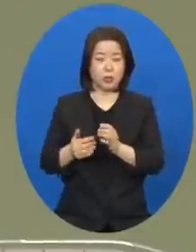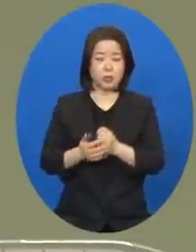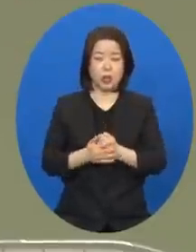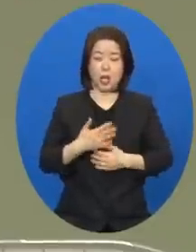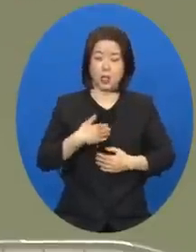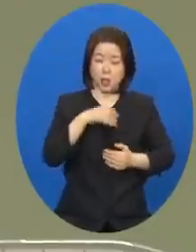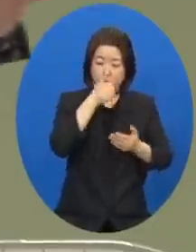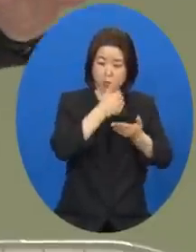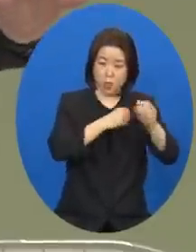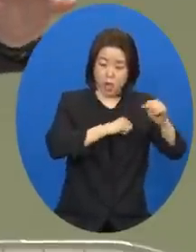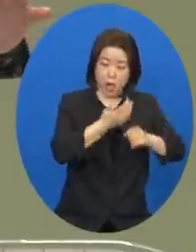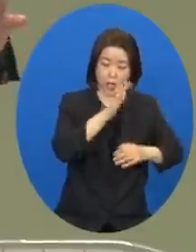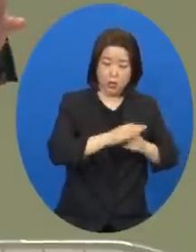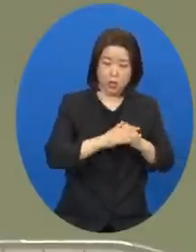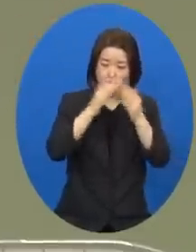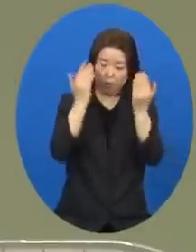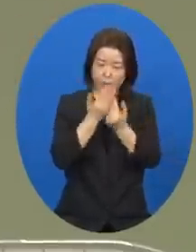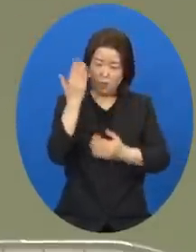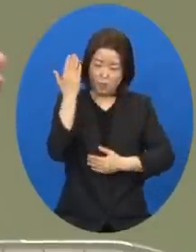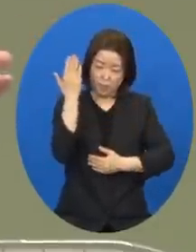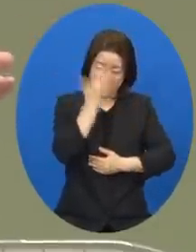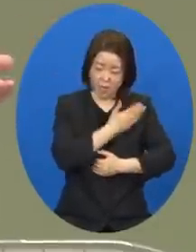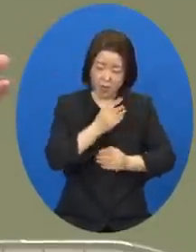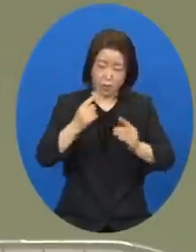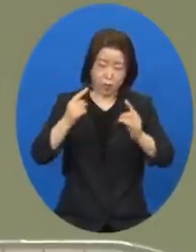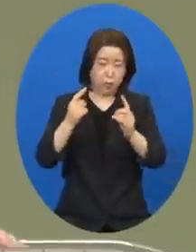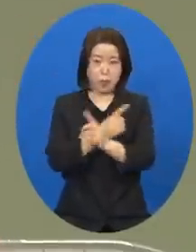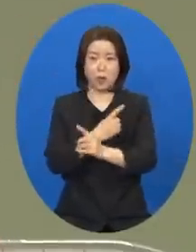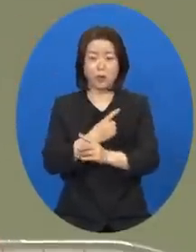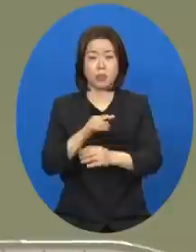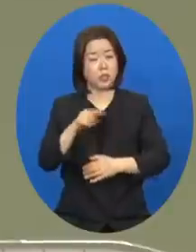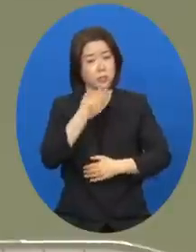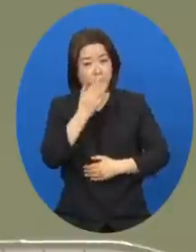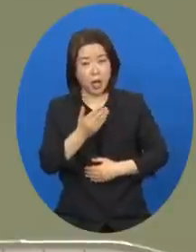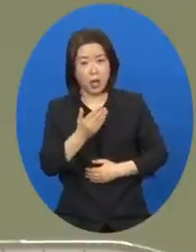그 죄가 다 씻김을 받았어요. 이게 가능한 일인가요?